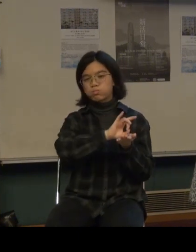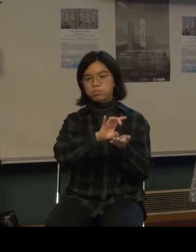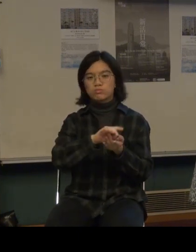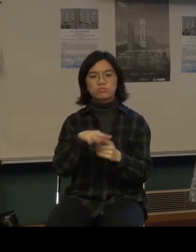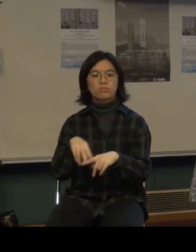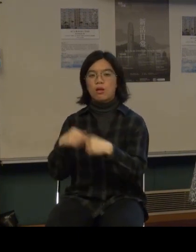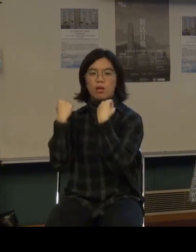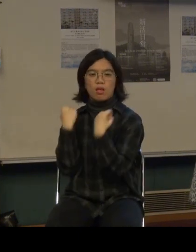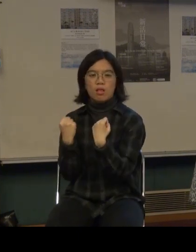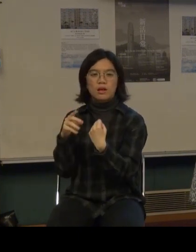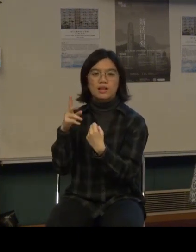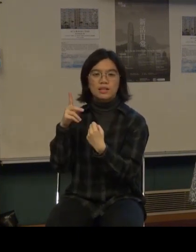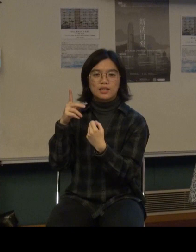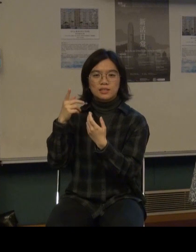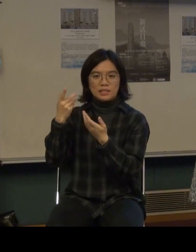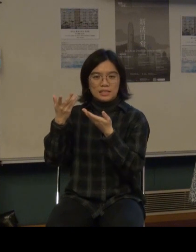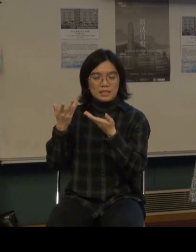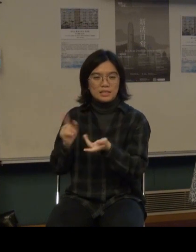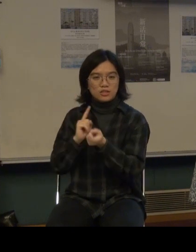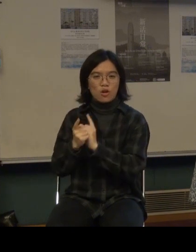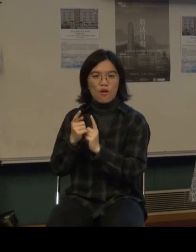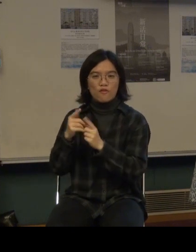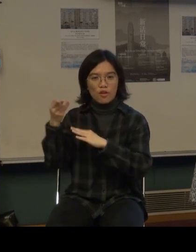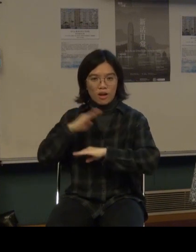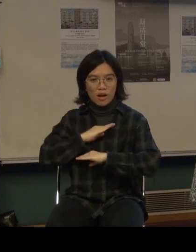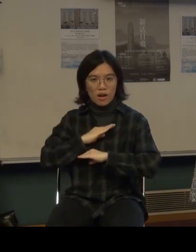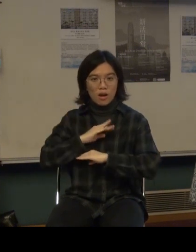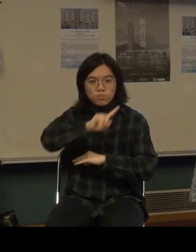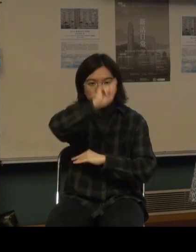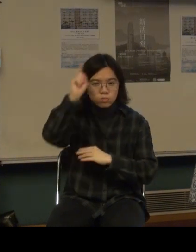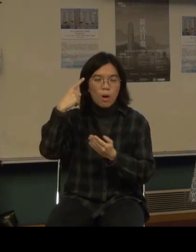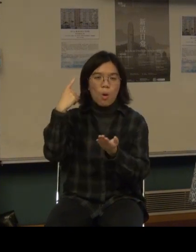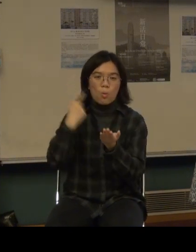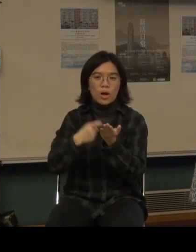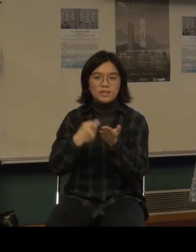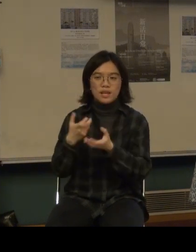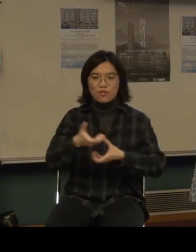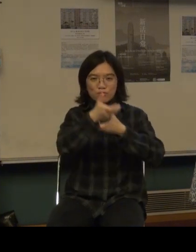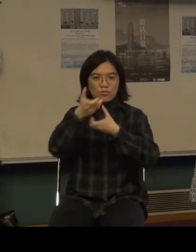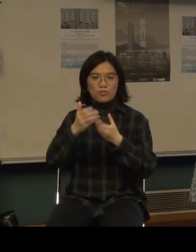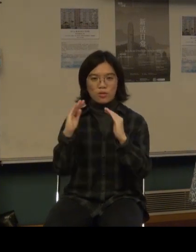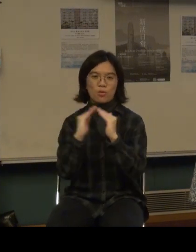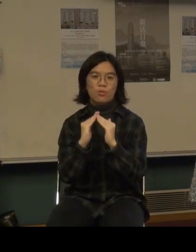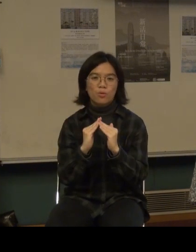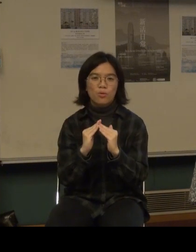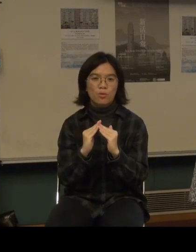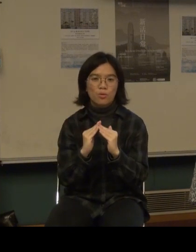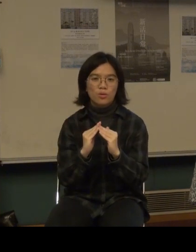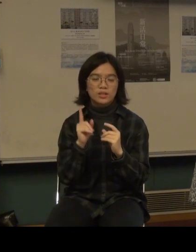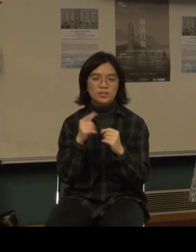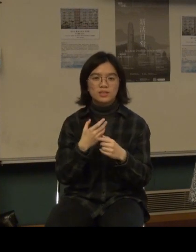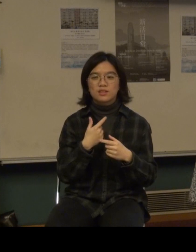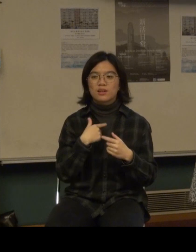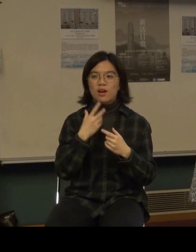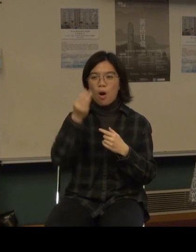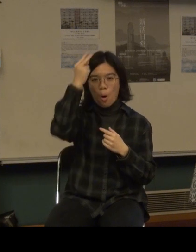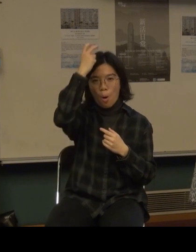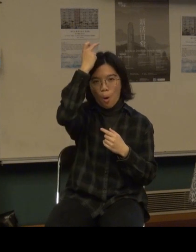格咧，就係個灣仔消防局啊。就係而家鵝頸橋嗰度咧，大家見到喺鵝頸橋隔離嘅嗰個灣仔消防